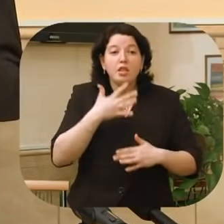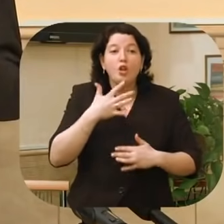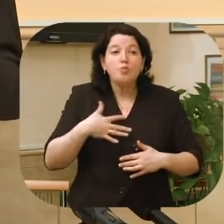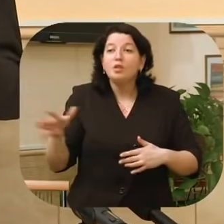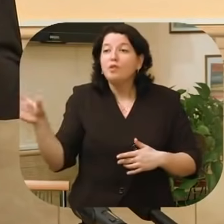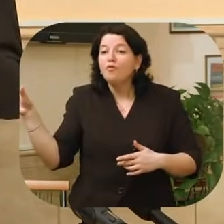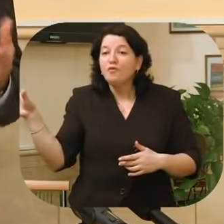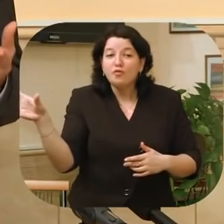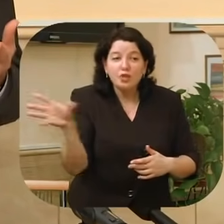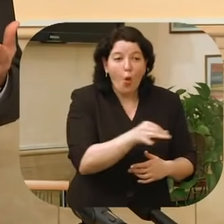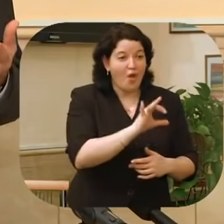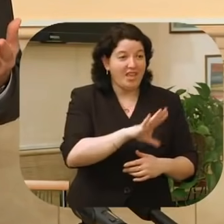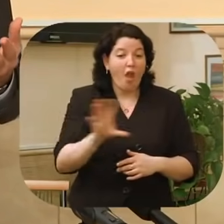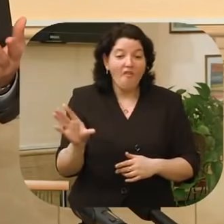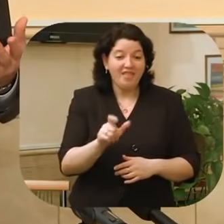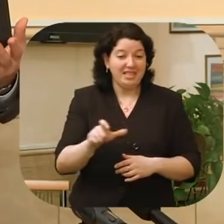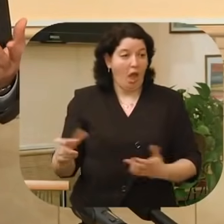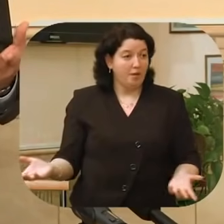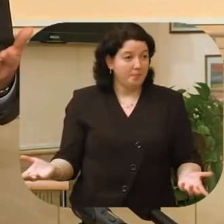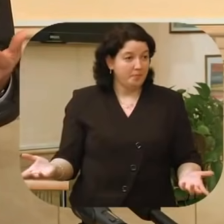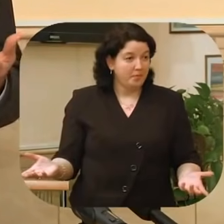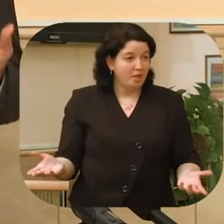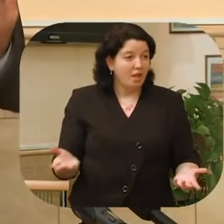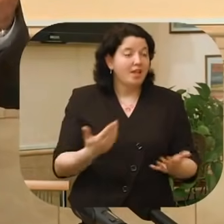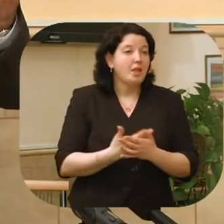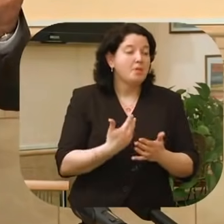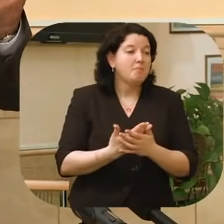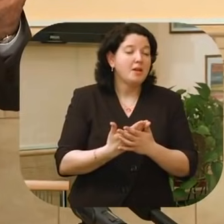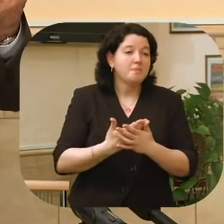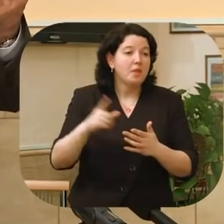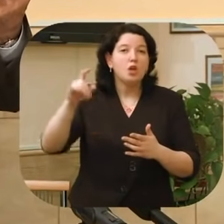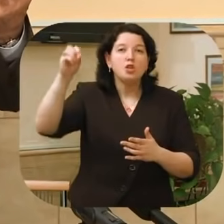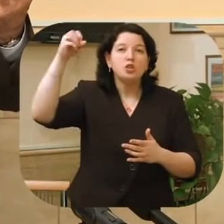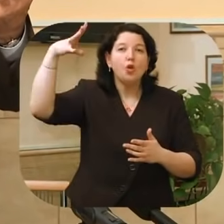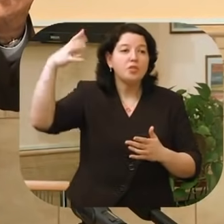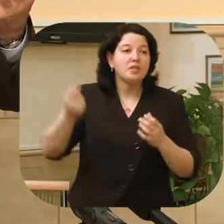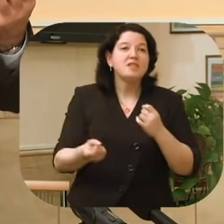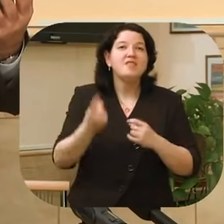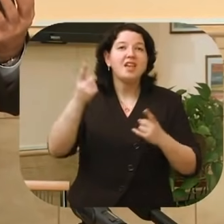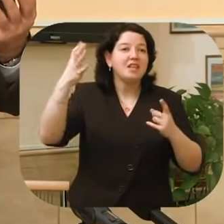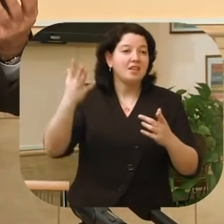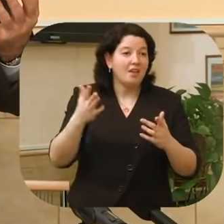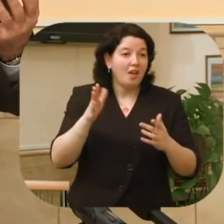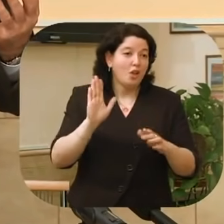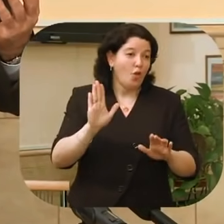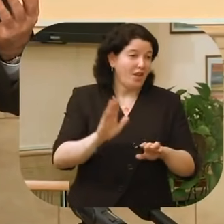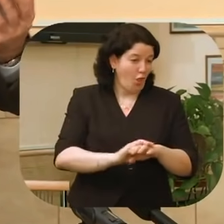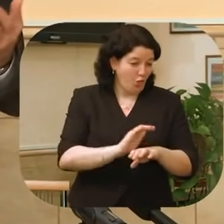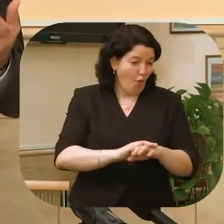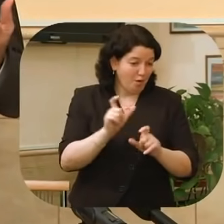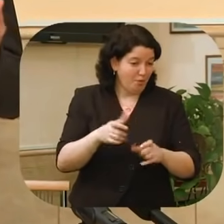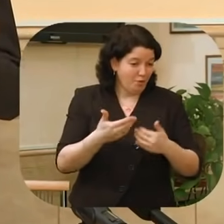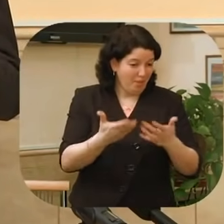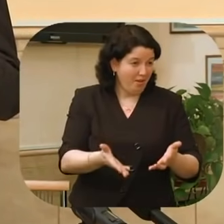Почему? Приводится пример такой хороший, как солнце светит на кого? На добрых только, да?